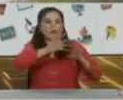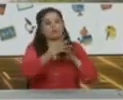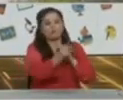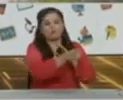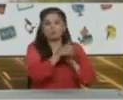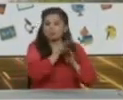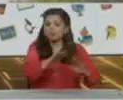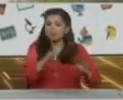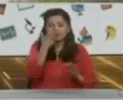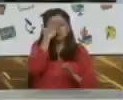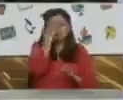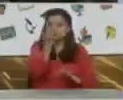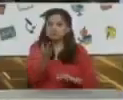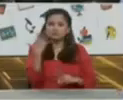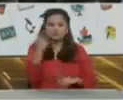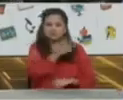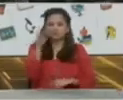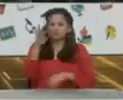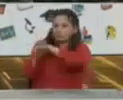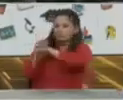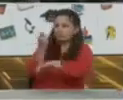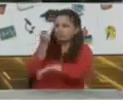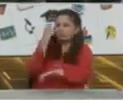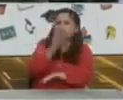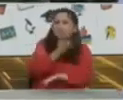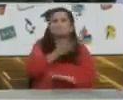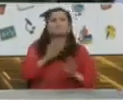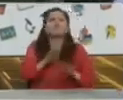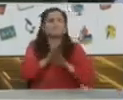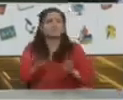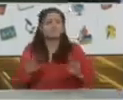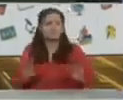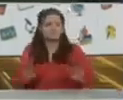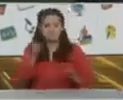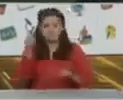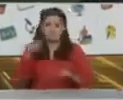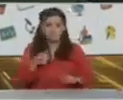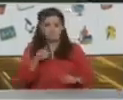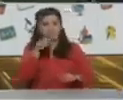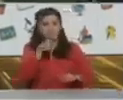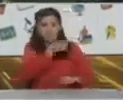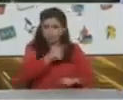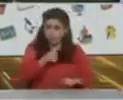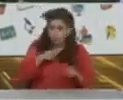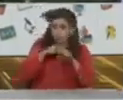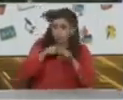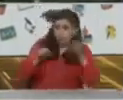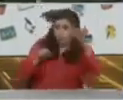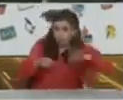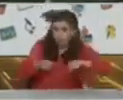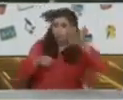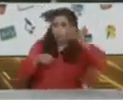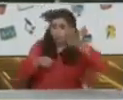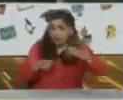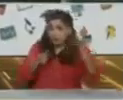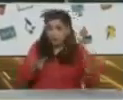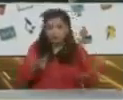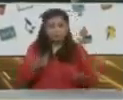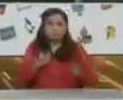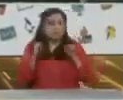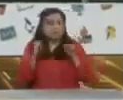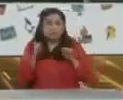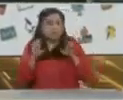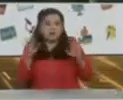हैं, जो आप कहेंगे उसे वो करेंगे या नहीं करेंगे ये कहना मुश्किल